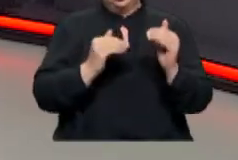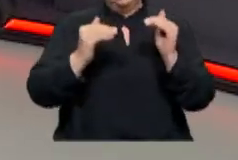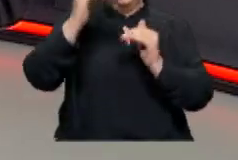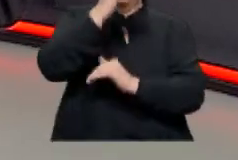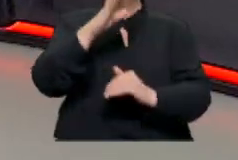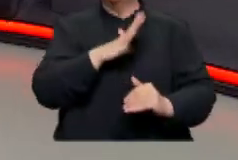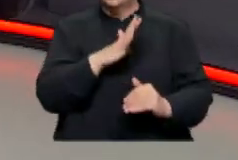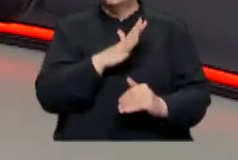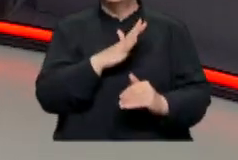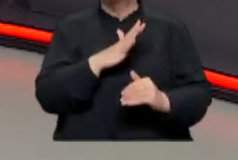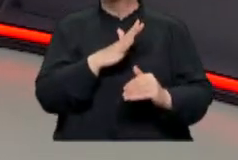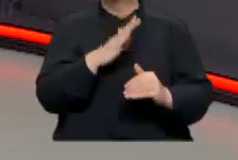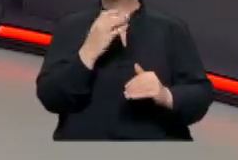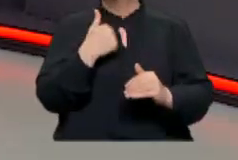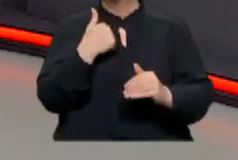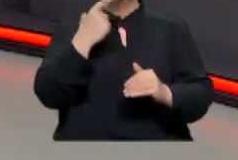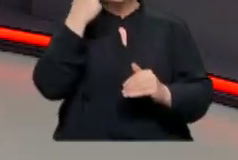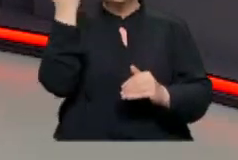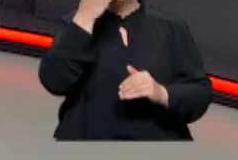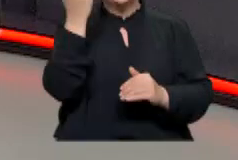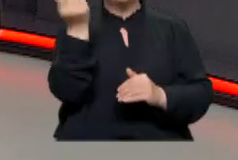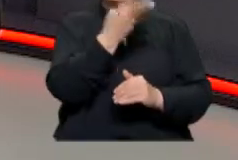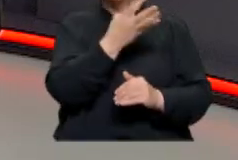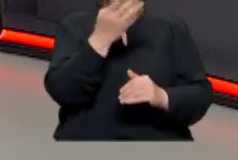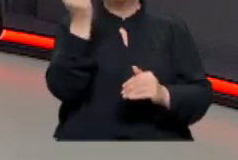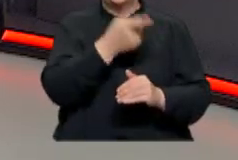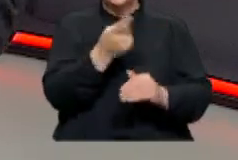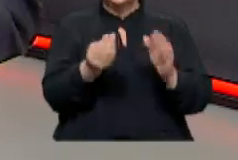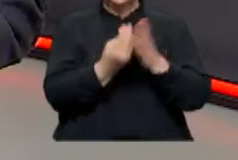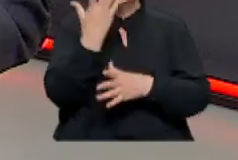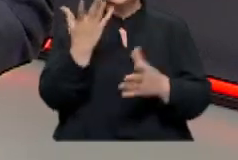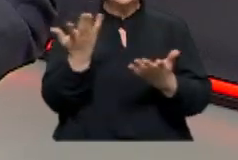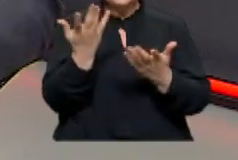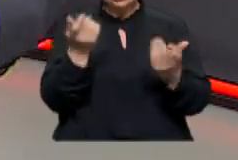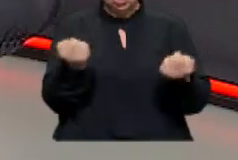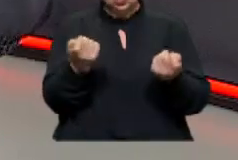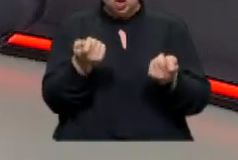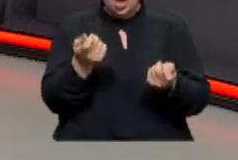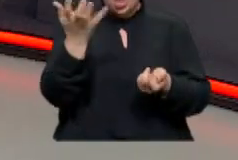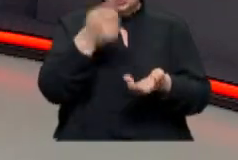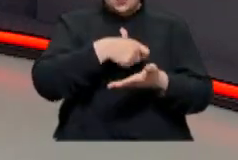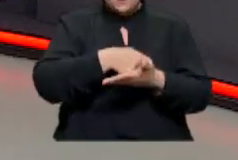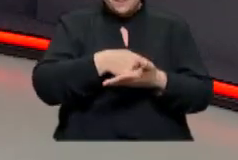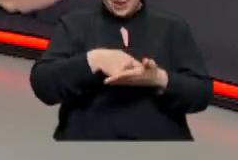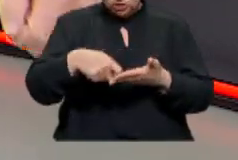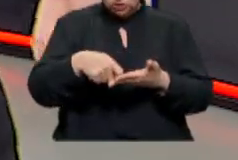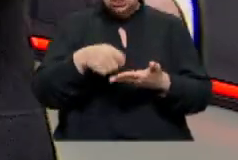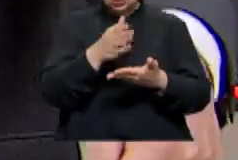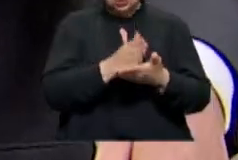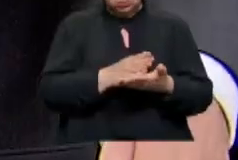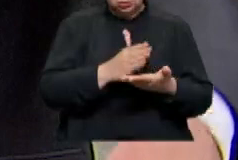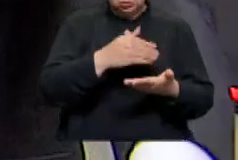takım, efendim işte bizim gözümüzü boyayan rakamlar, oranlar filan çıkıyor. Ne şartlarda çalışıyor? Aldığı paranın bir bölümünü götürüp